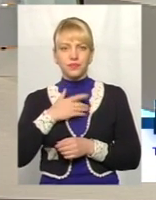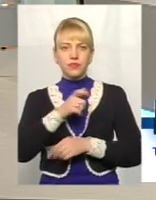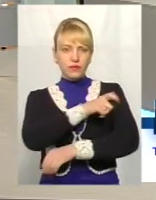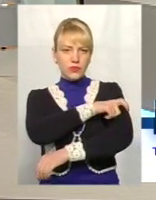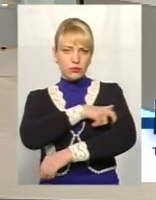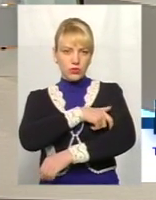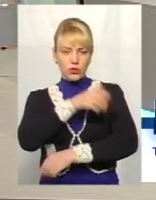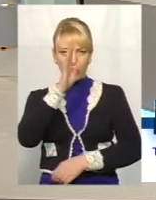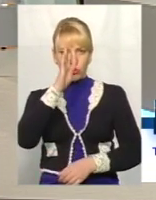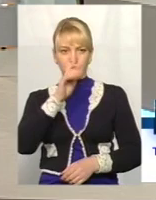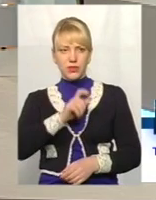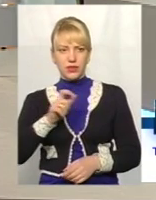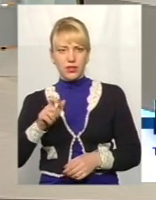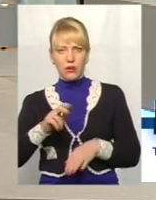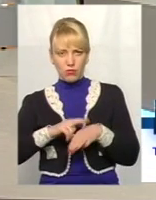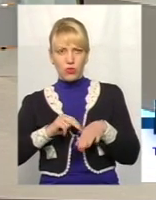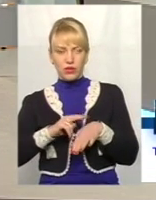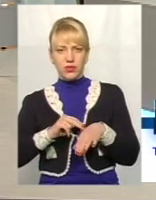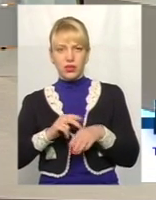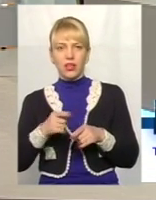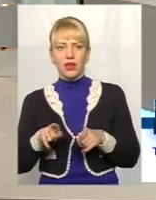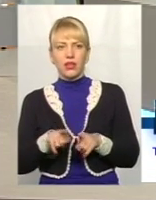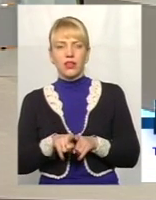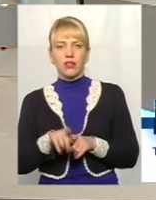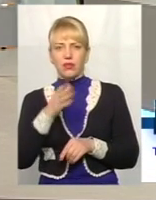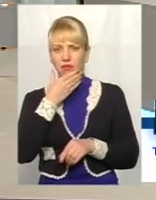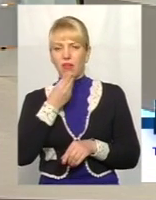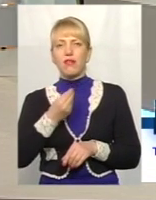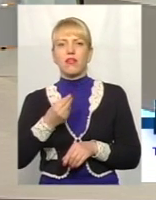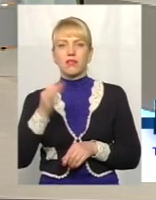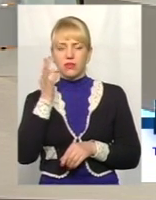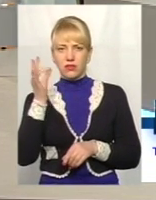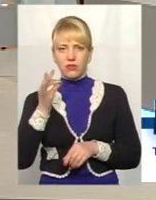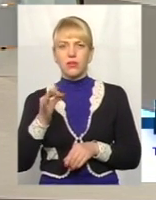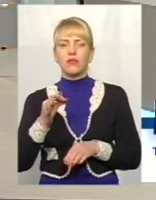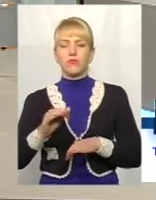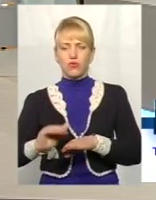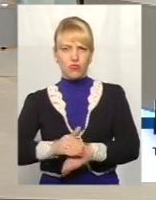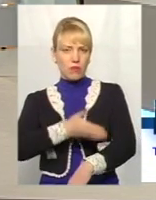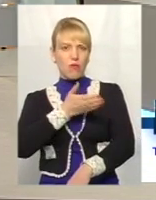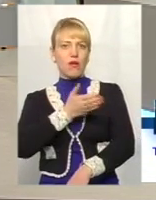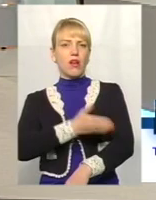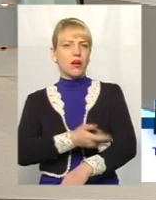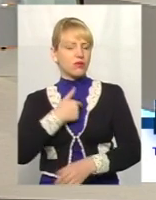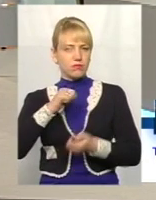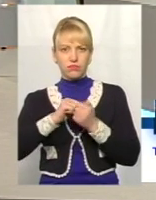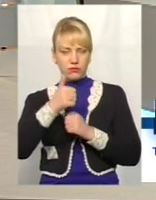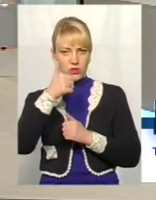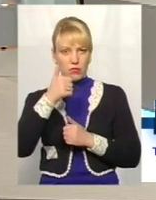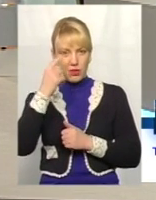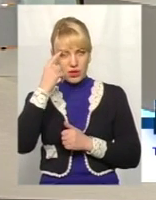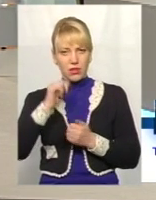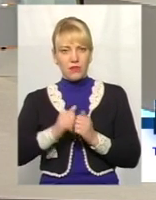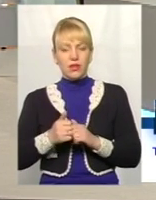пов'язкою хлопці. Поліцаї, поліцаї. Такий гарний німець з хромових сапогах, я це дуже запам'ятав. От.